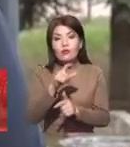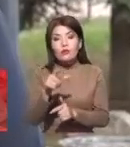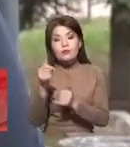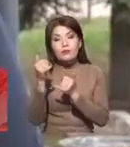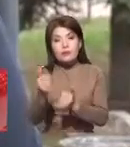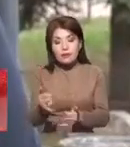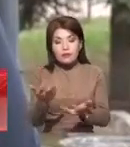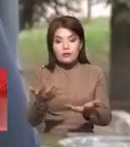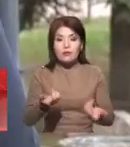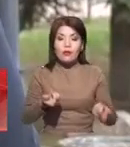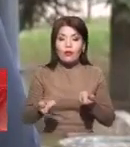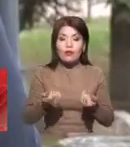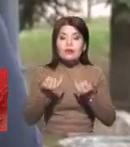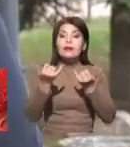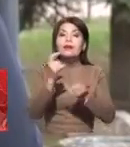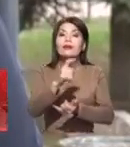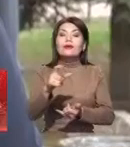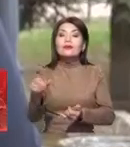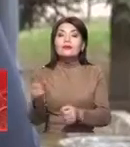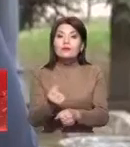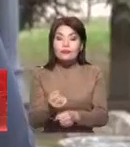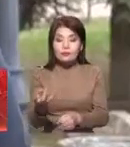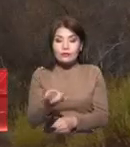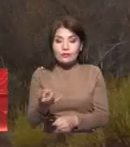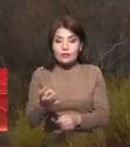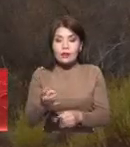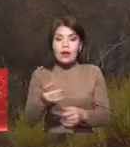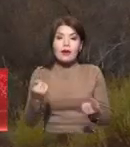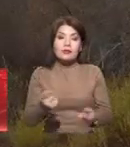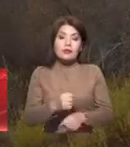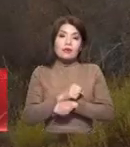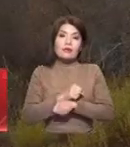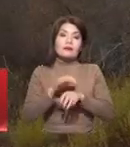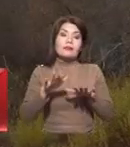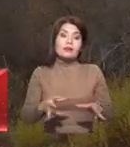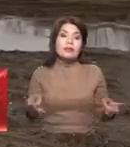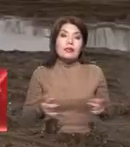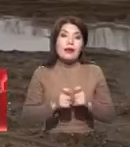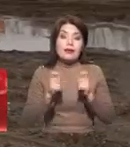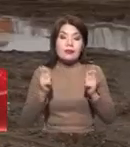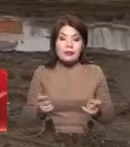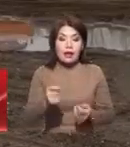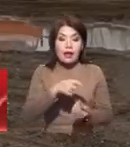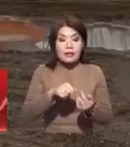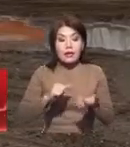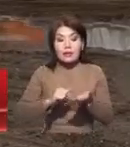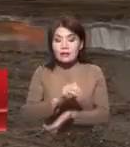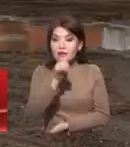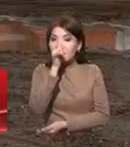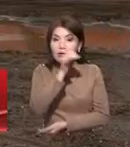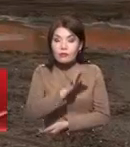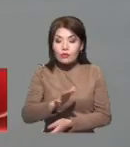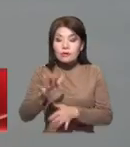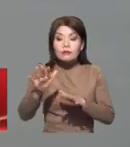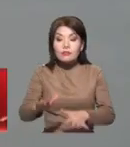акимата. Для людей, что нужно будет для граждан, там надо организовать рекреационную зону. Местные чиновники говорят, отказать бизнесменам они не могут. Это место